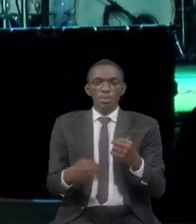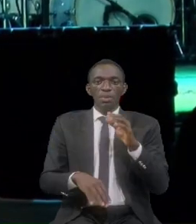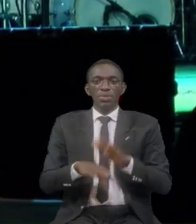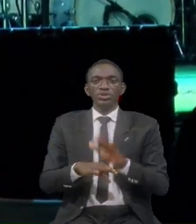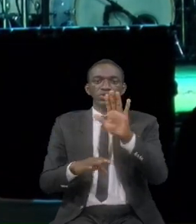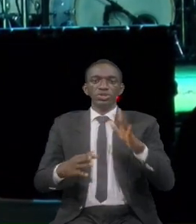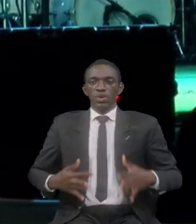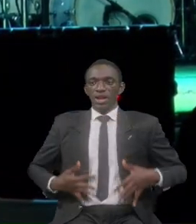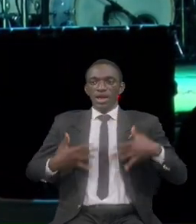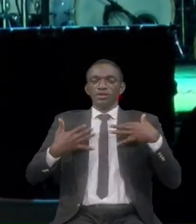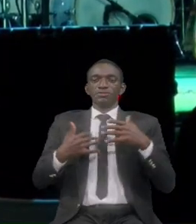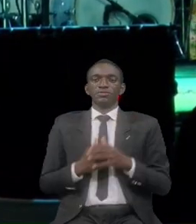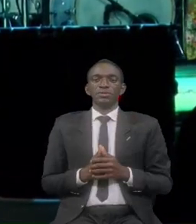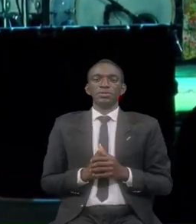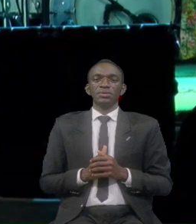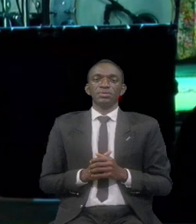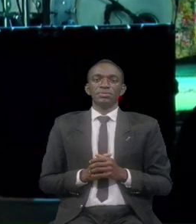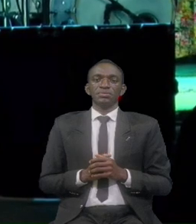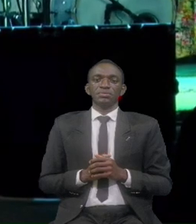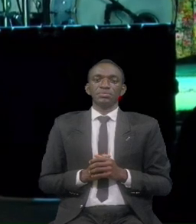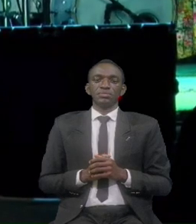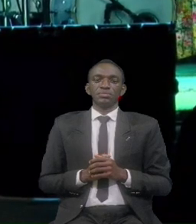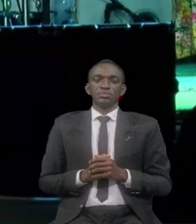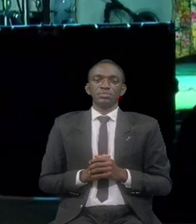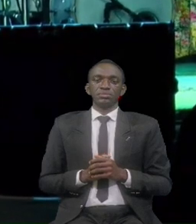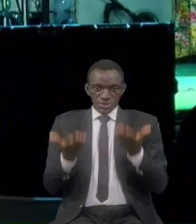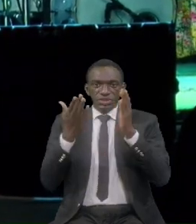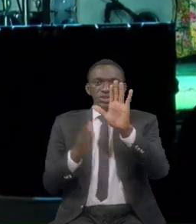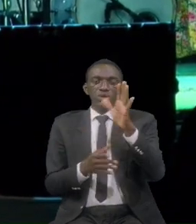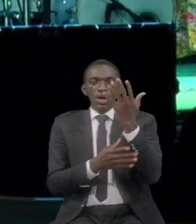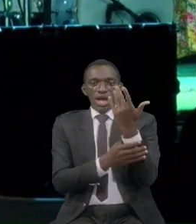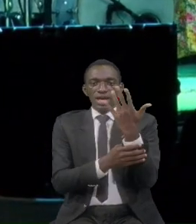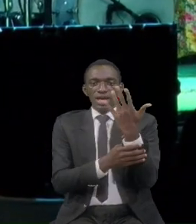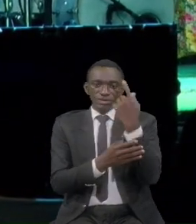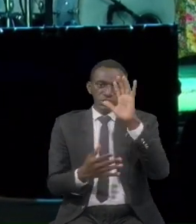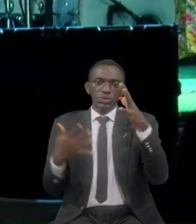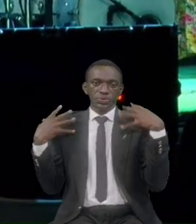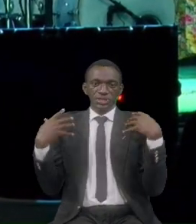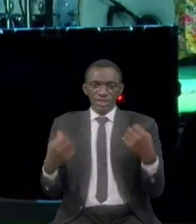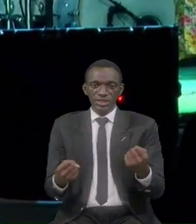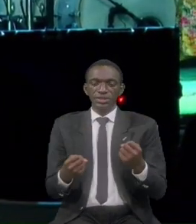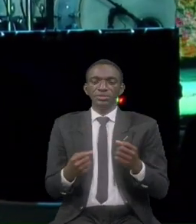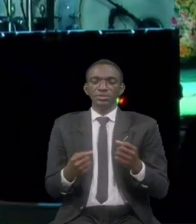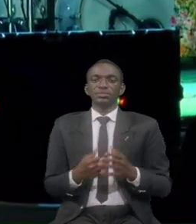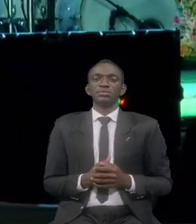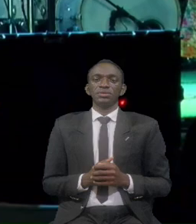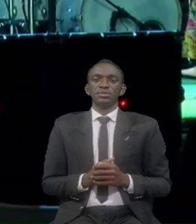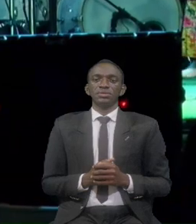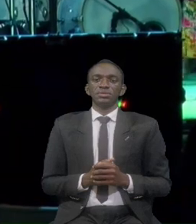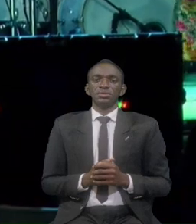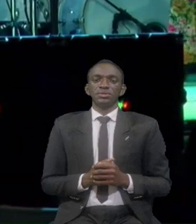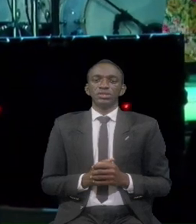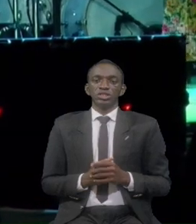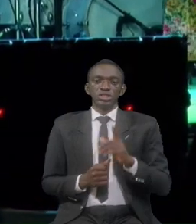sa Ginoo mo abot sa imong kinabuhi. Raise up your hand for your healing. Ipataas ang imong makamot para sa imong kaayuhan. Lay the other